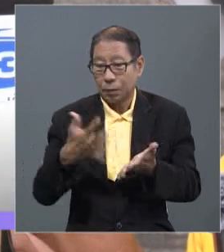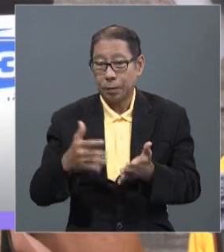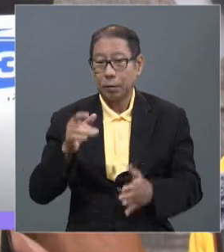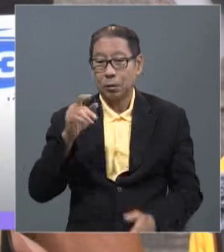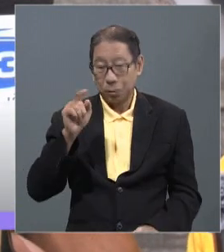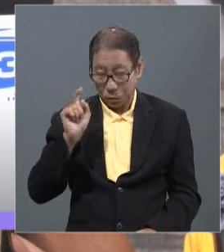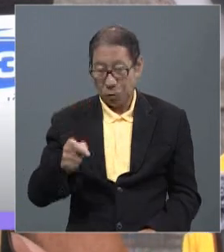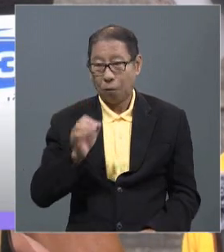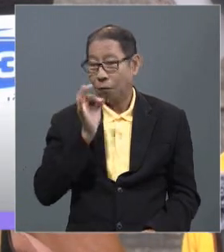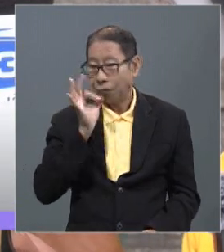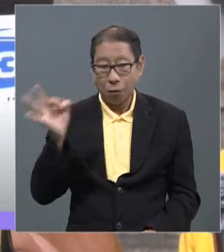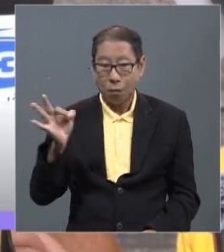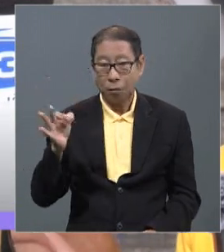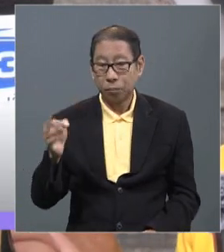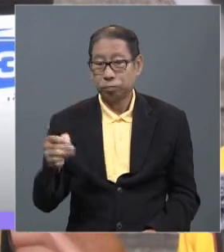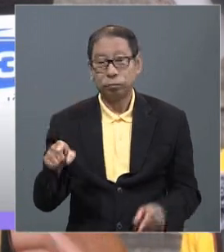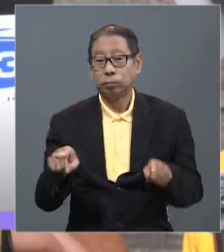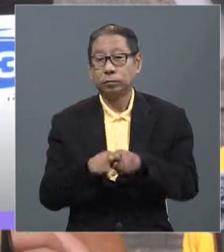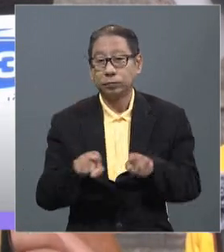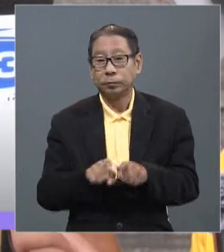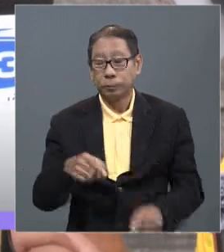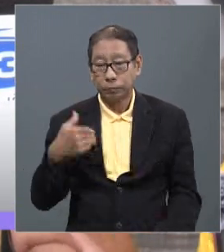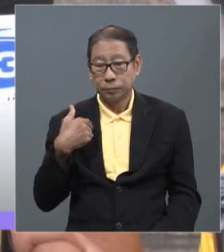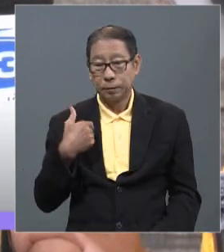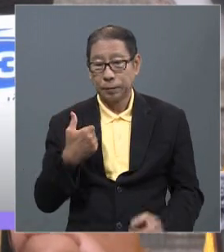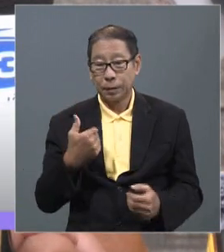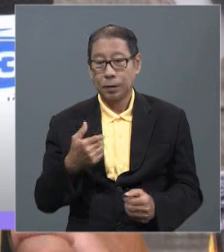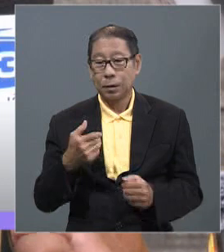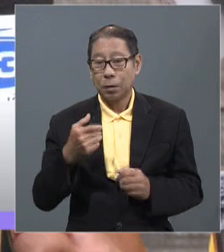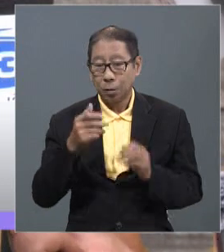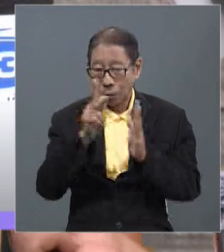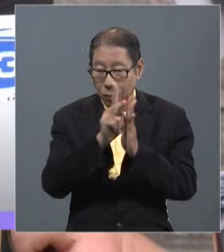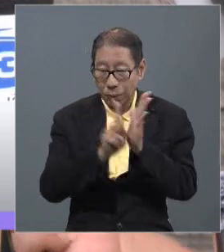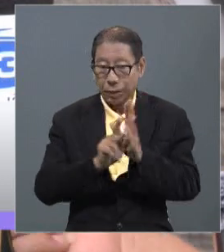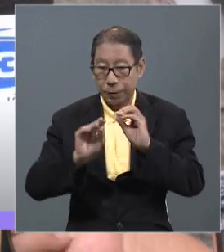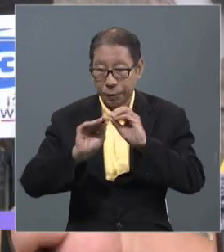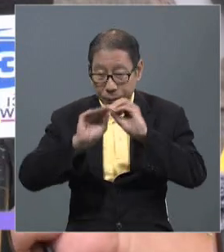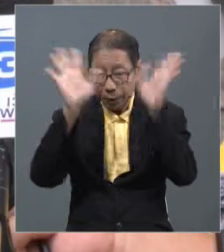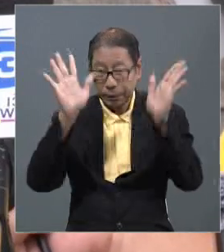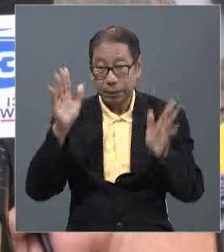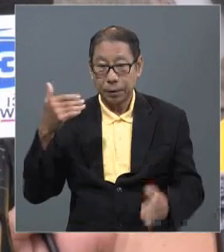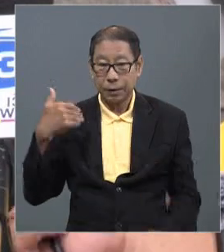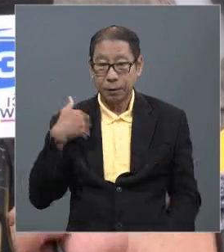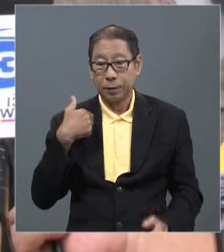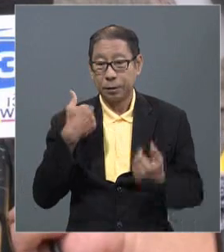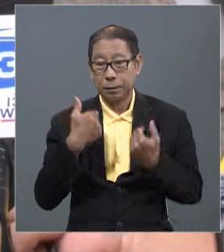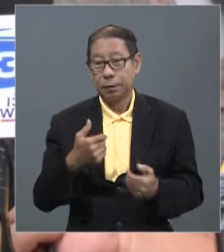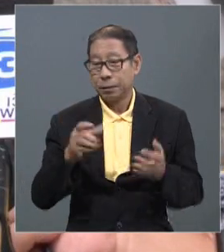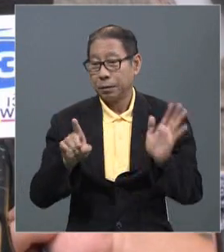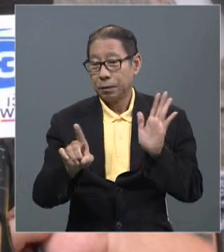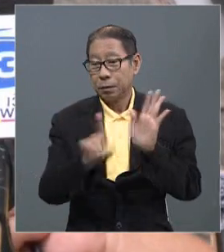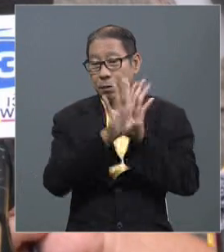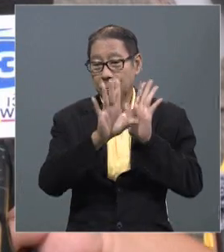บบนี้ถูกไหมครับนะเพราะว่าหลักกฎหมายมันชัดเจนน่ะถูกไหมครับนะมันก็มีหลักเดียวอ่ะผ